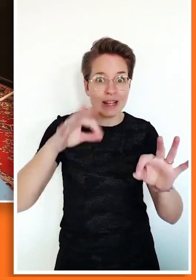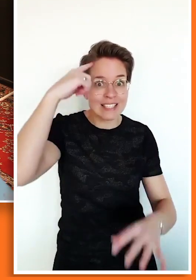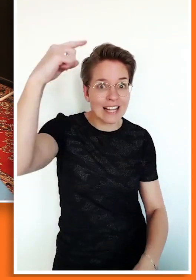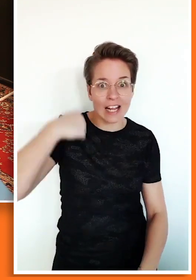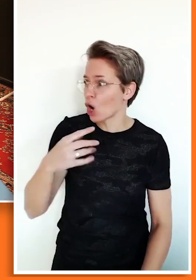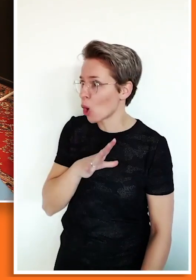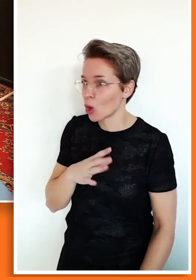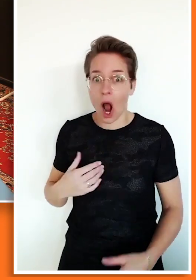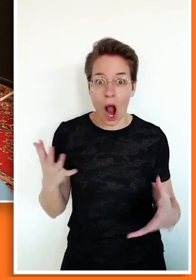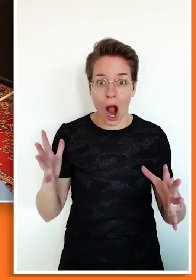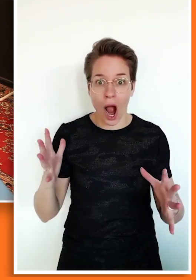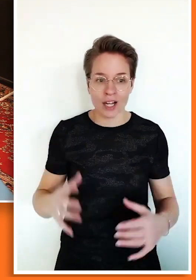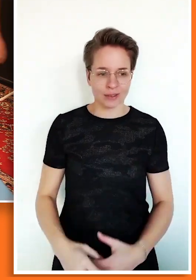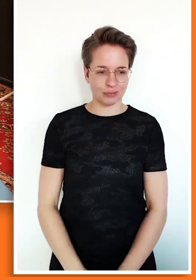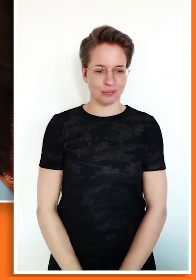ook.